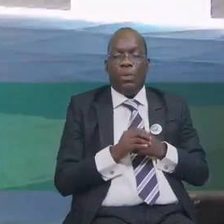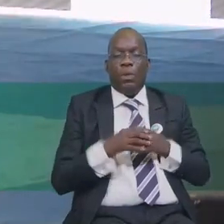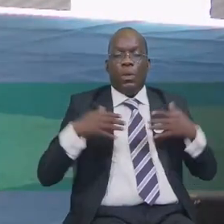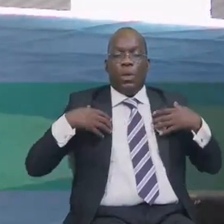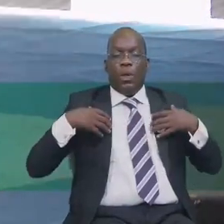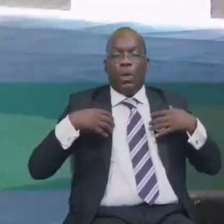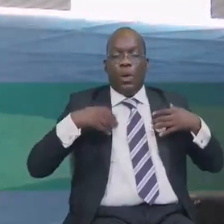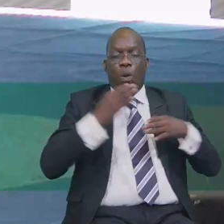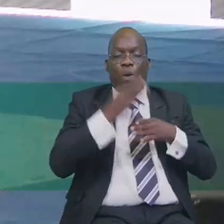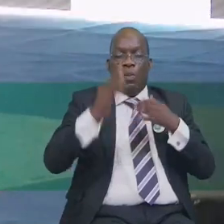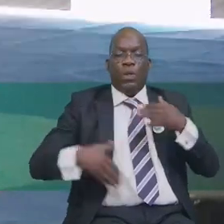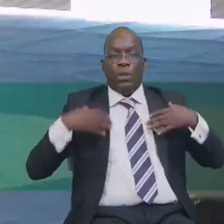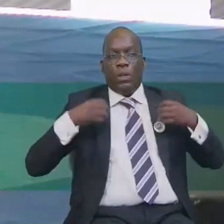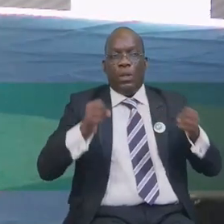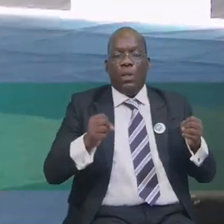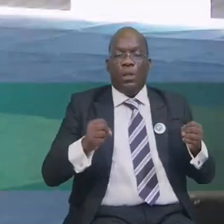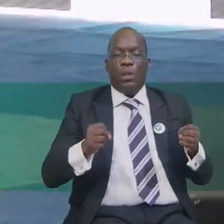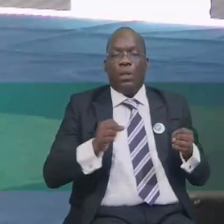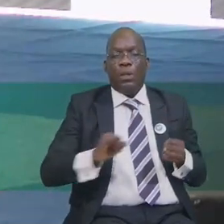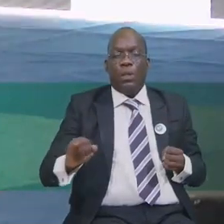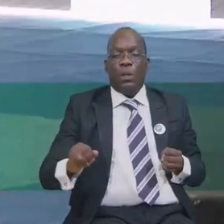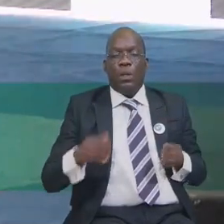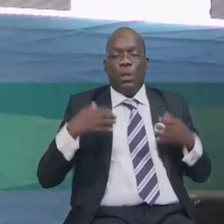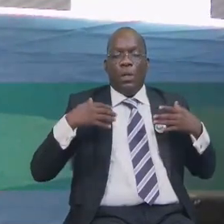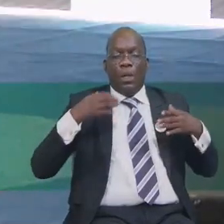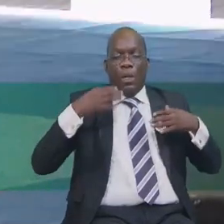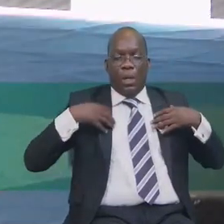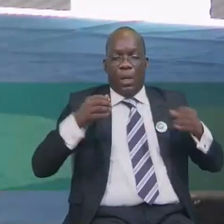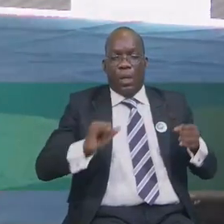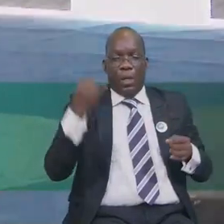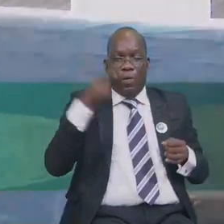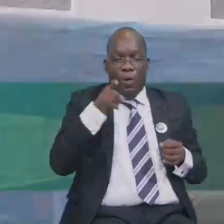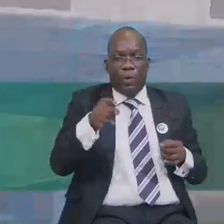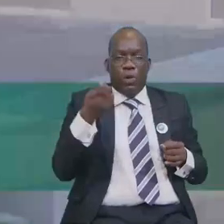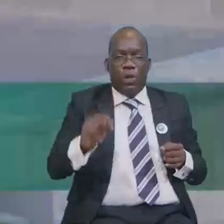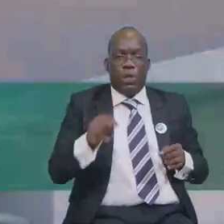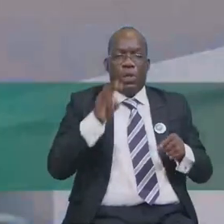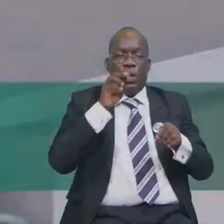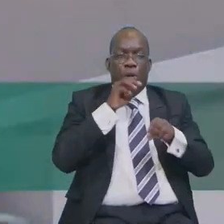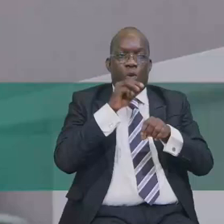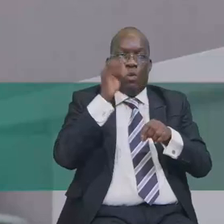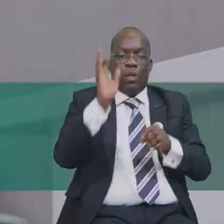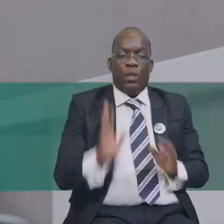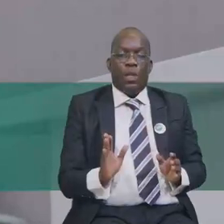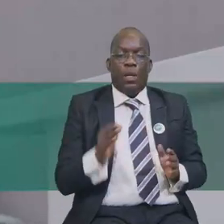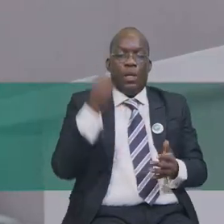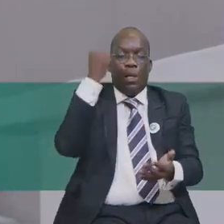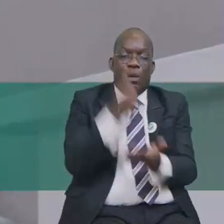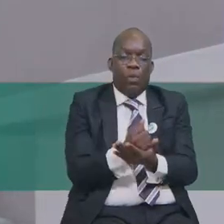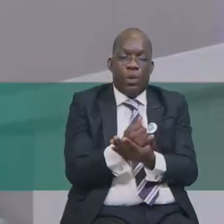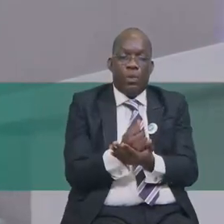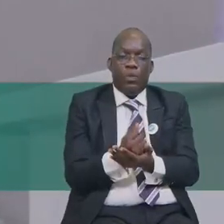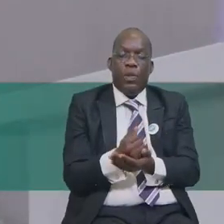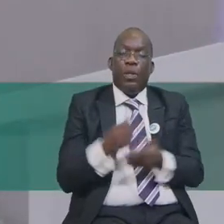Guérison holistique. La guérison pour toi, ministre. Amen. Guérison pour